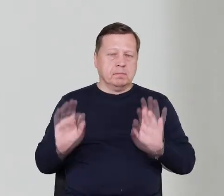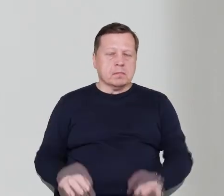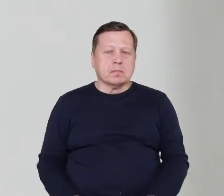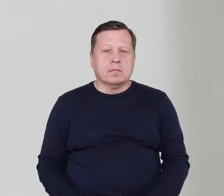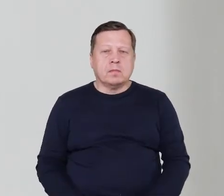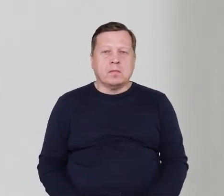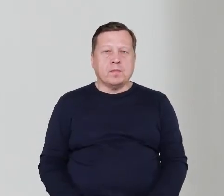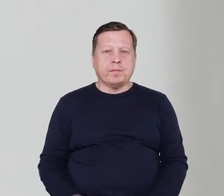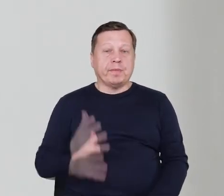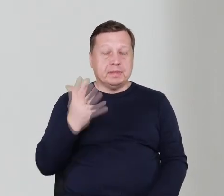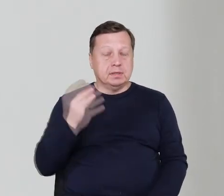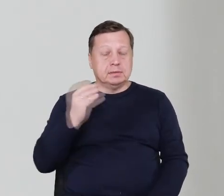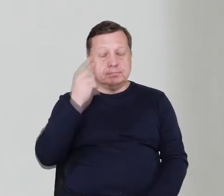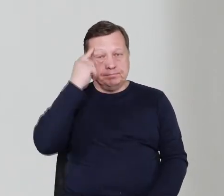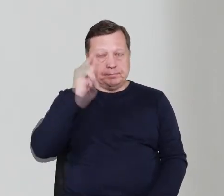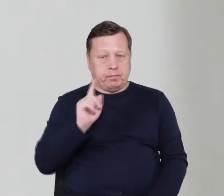że